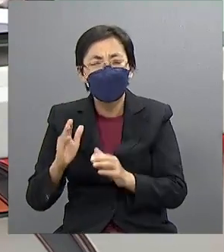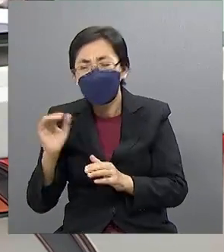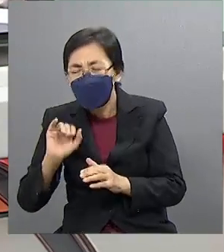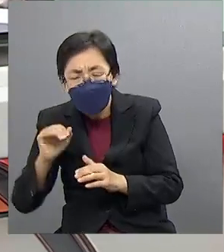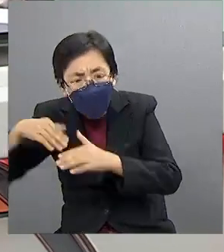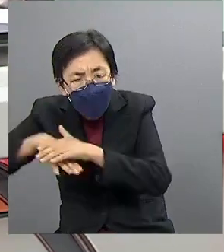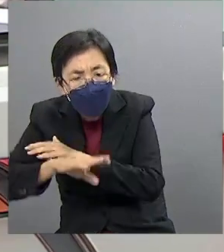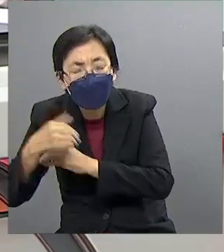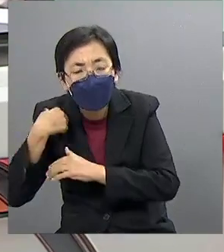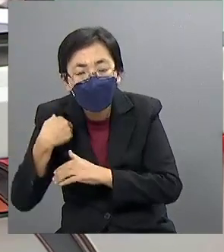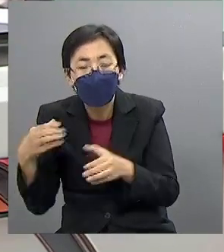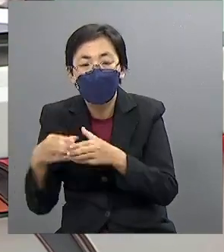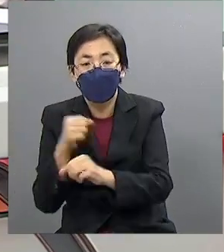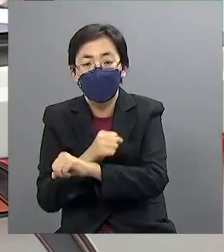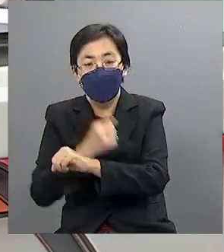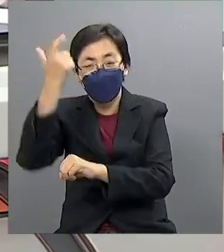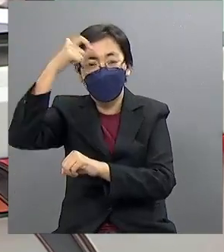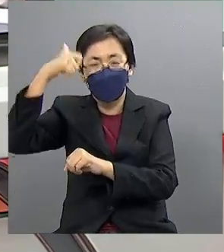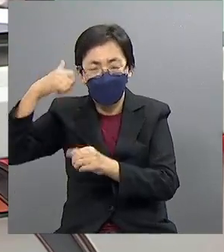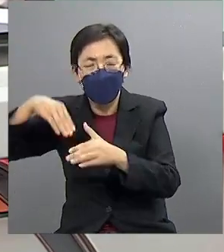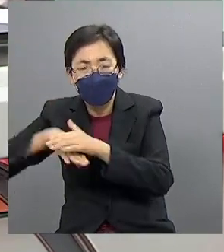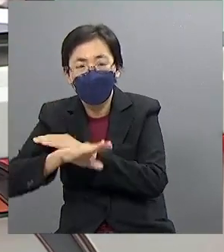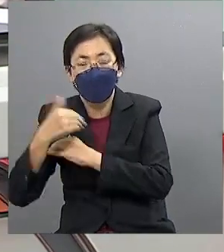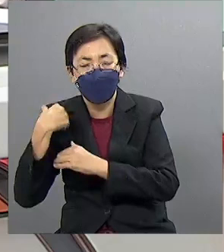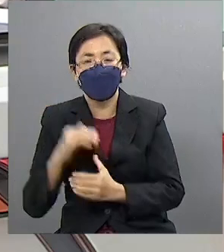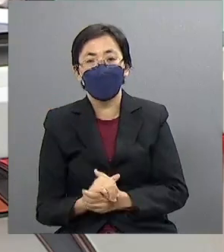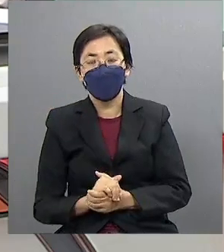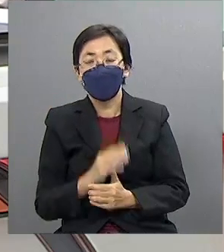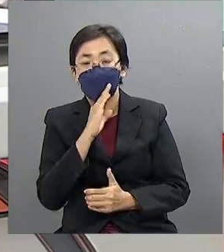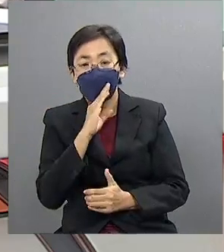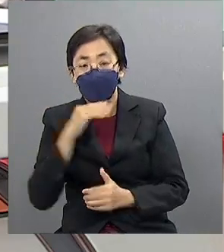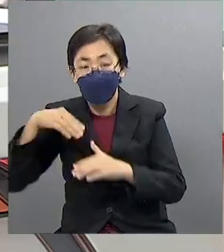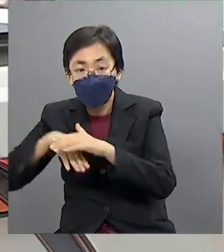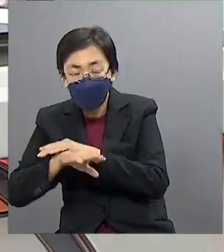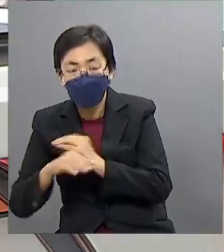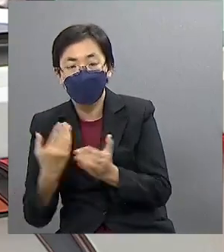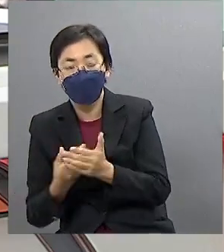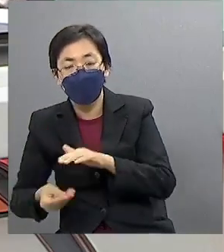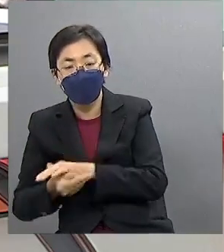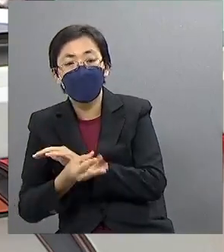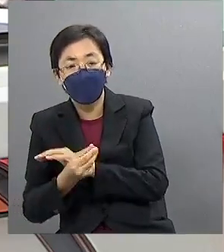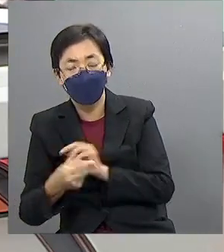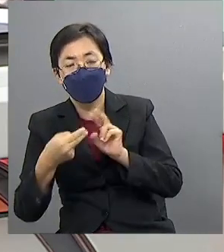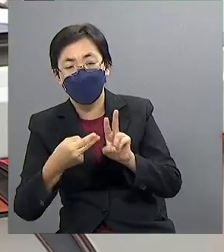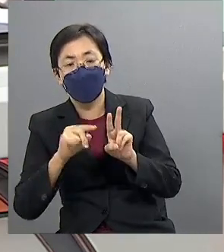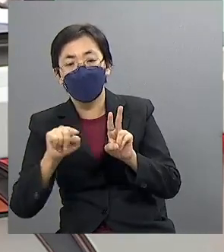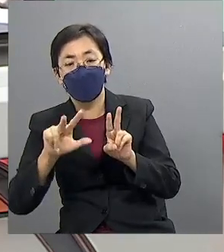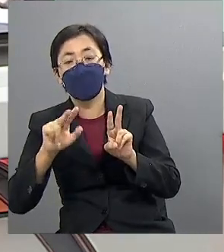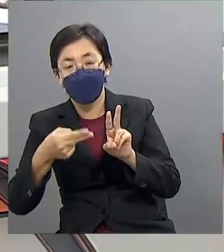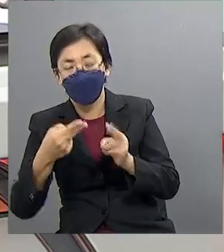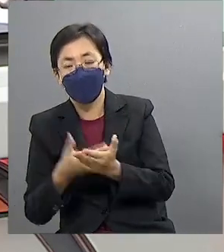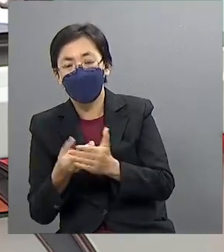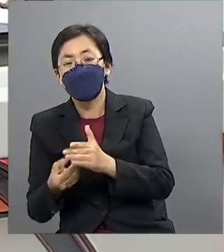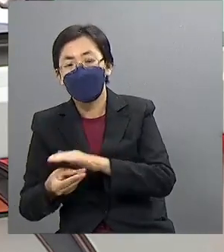จากฝ่ายแรงงานเงินมาคนนึงจะเข้ามาต้องจ่ายค่านายหน้ากันระมาณ 2ถึง 30,000บาทค่ะรุ่นนี้ยัง